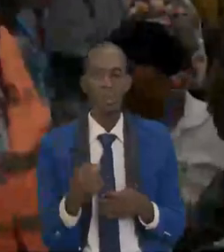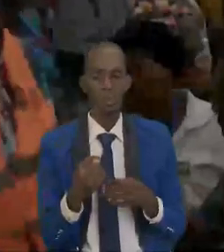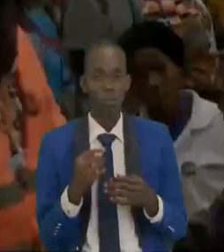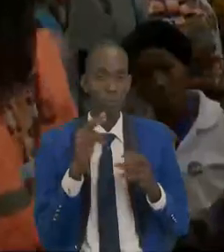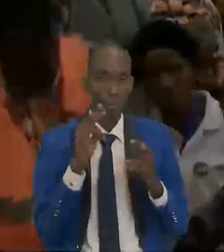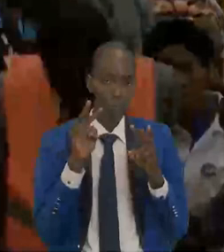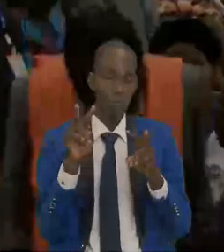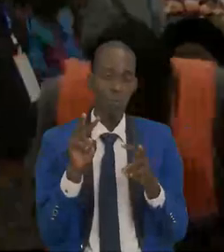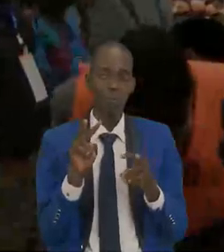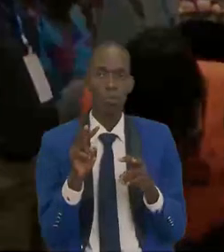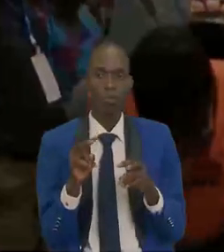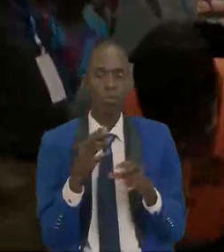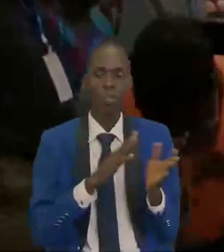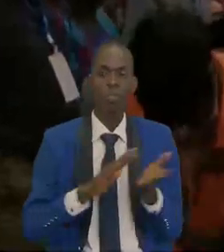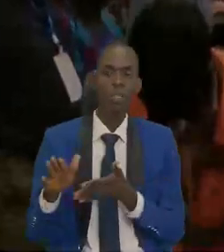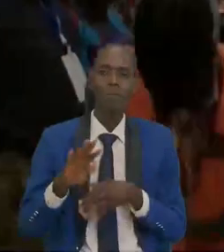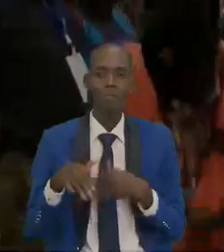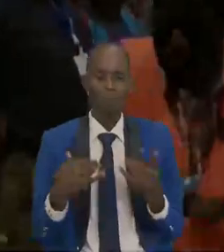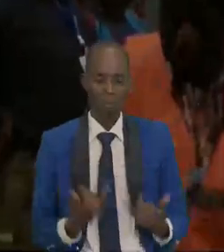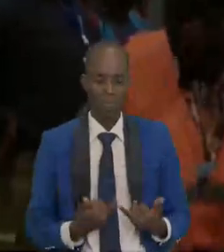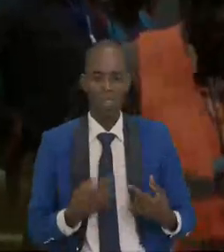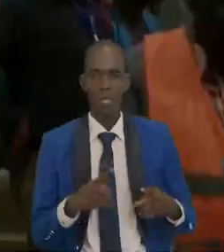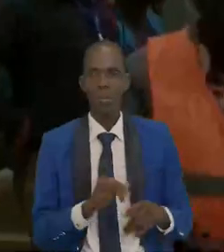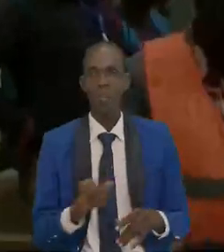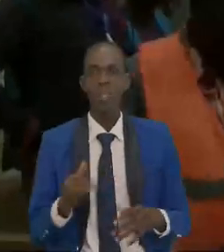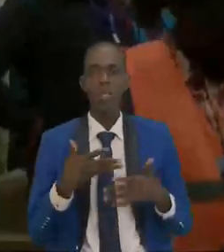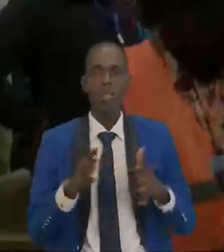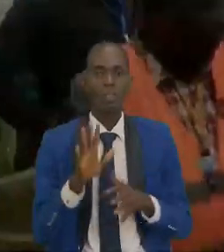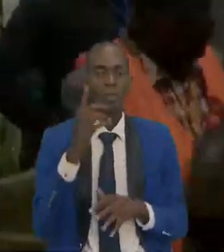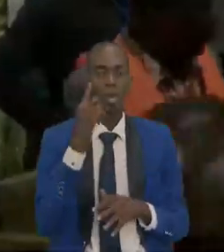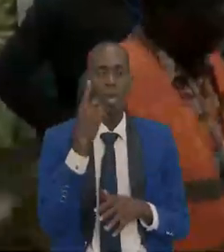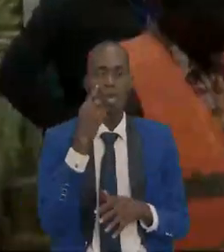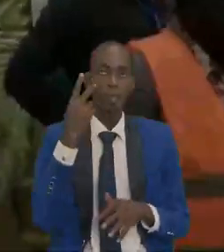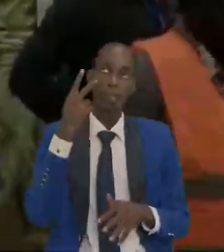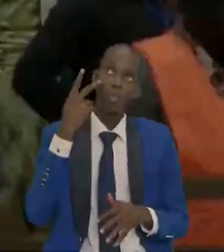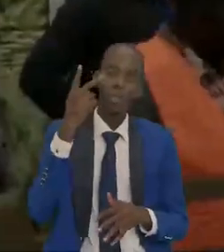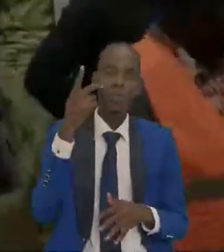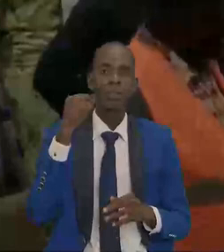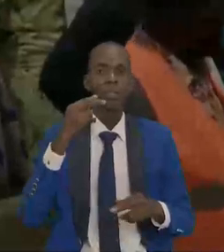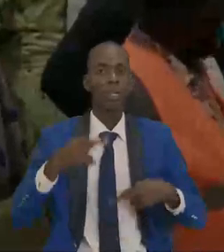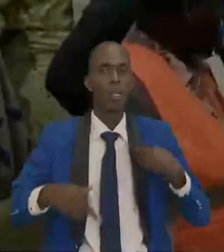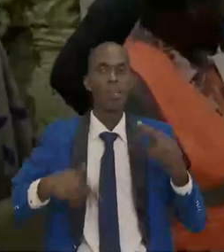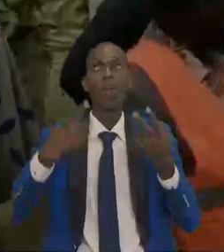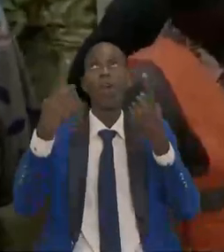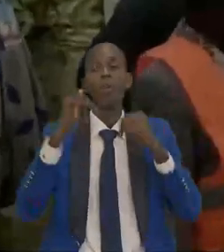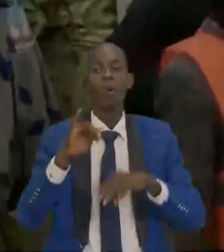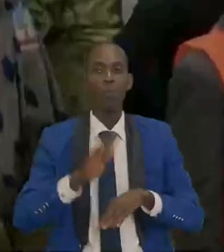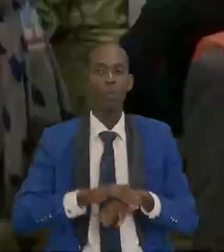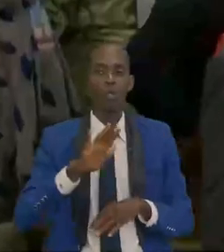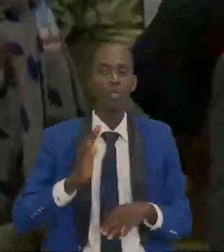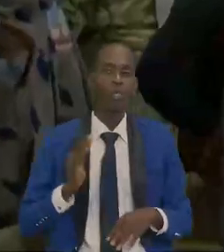présent. Et que tes yeux voient le réveil venant sur ton